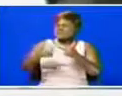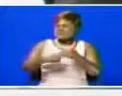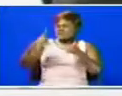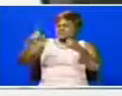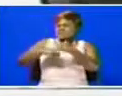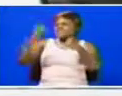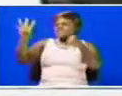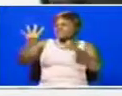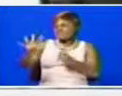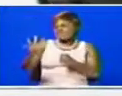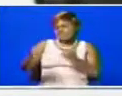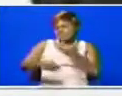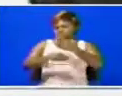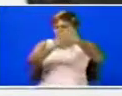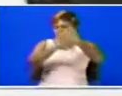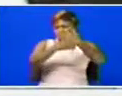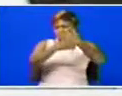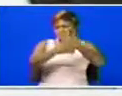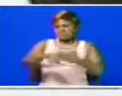57,794 ikiwa ni ongezeko la shilingi